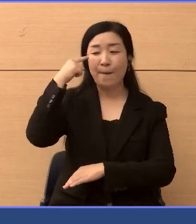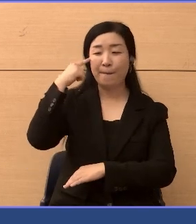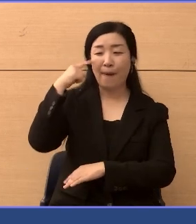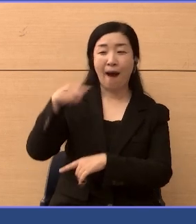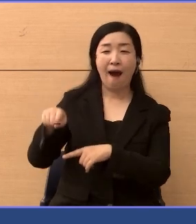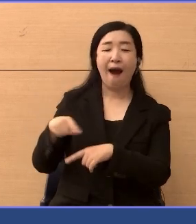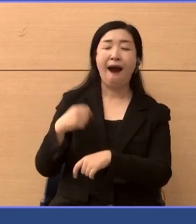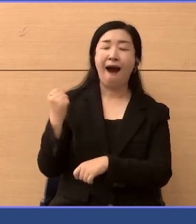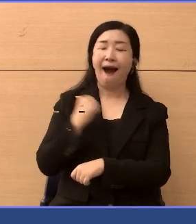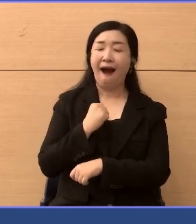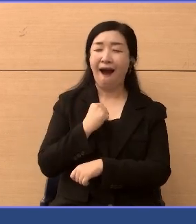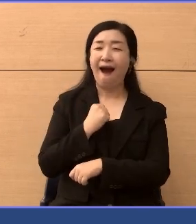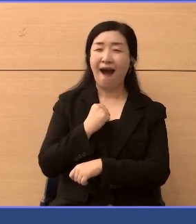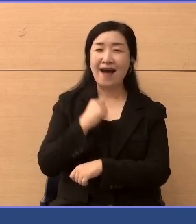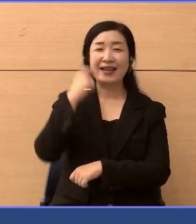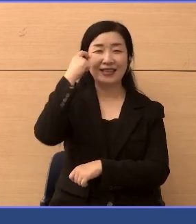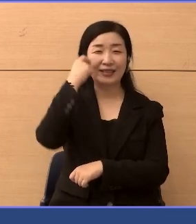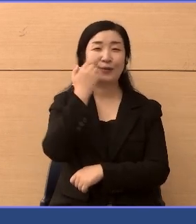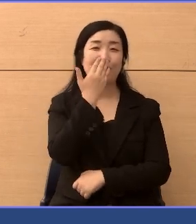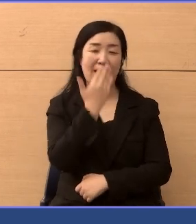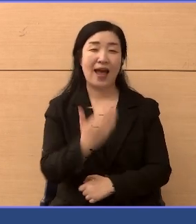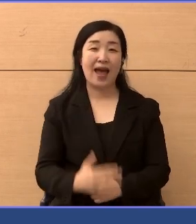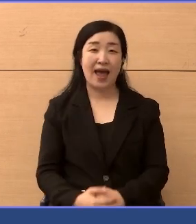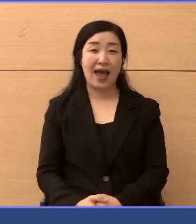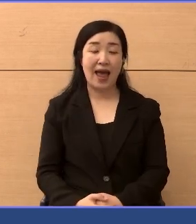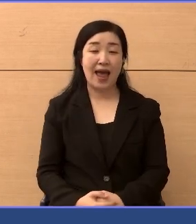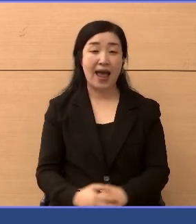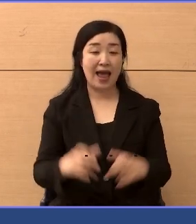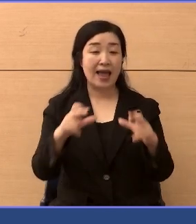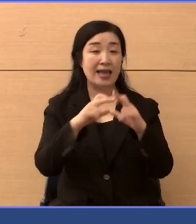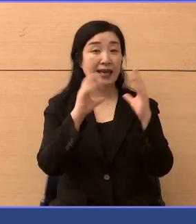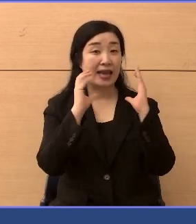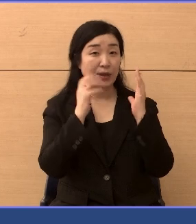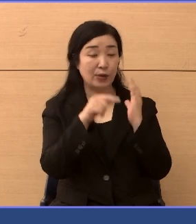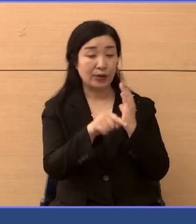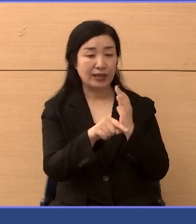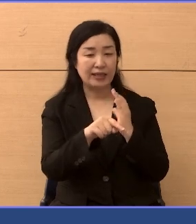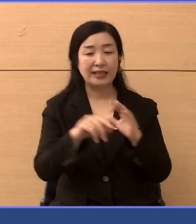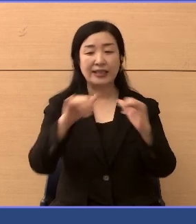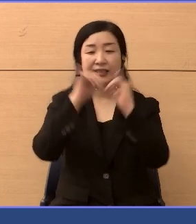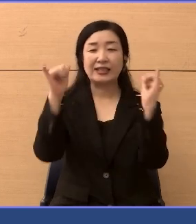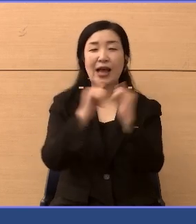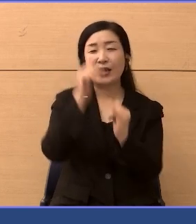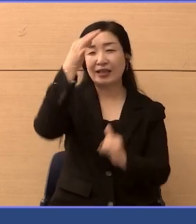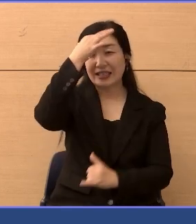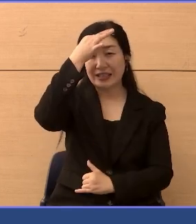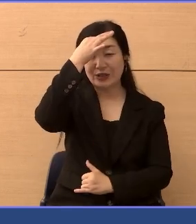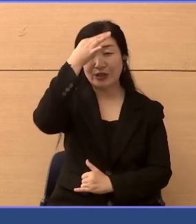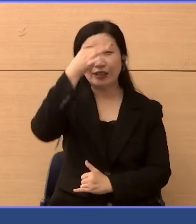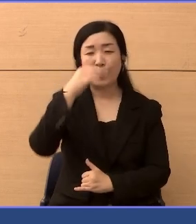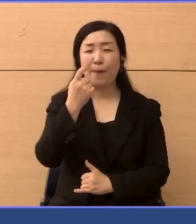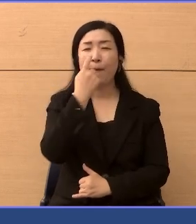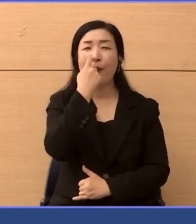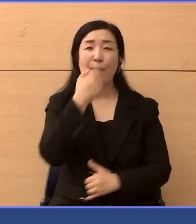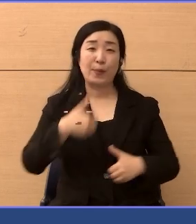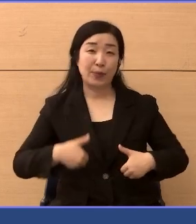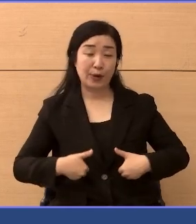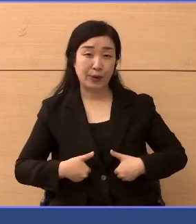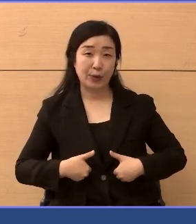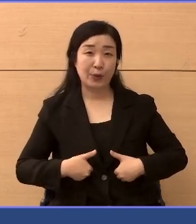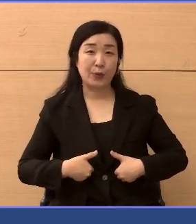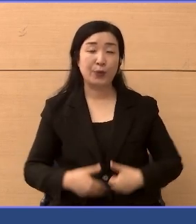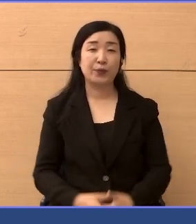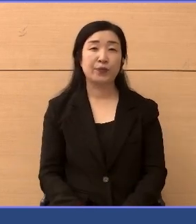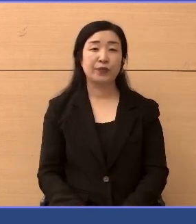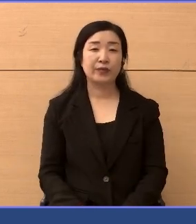들게 하는 learn 요소가 될 수 social 있습니다. skills by 또 환아들이 사회적인 encouraging 기술을 social 배워야 할 interactions 텐데요. and perhaps 이렇게 하기